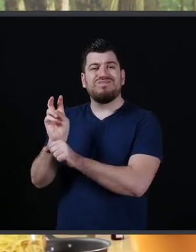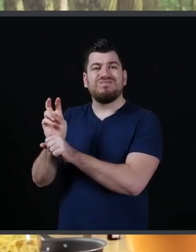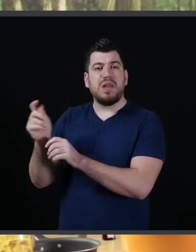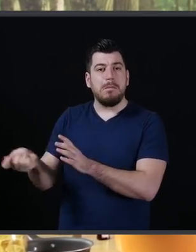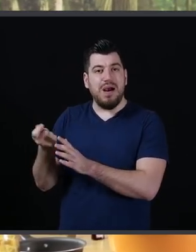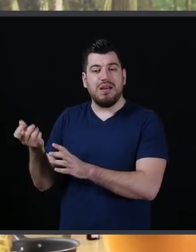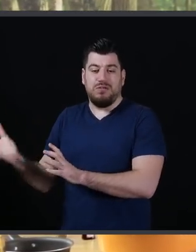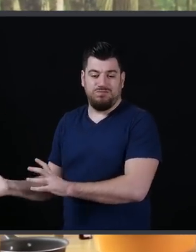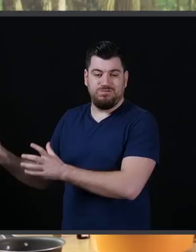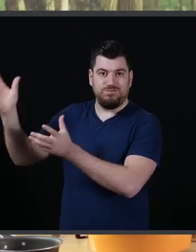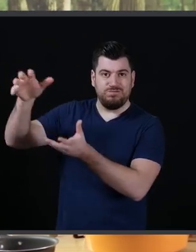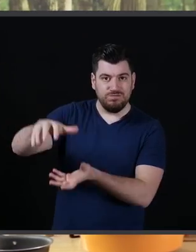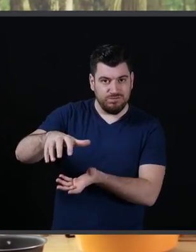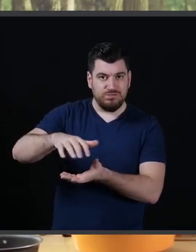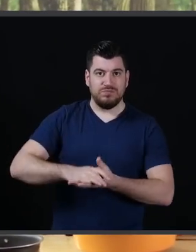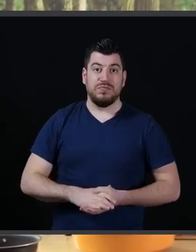Βλέπετε πόσο πολύ είναι